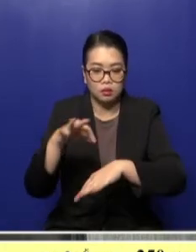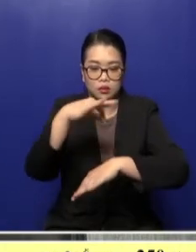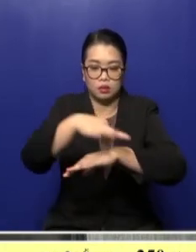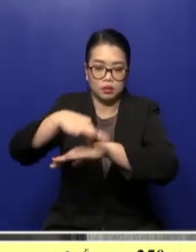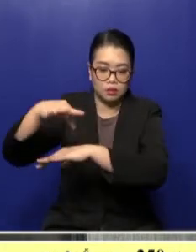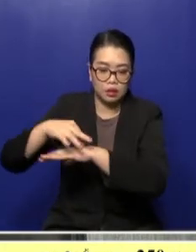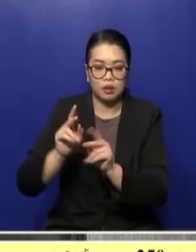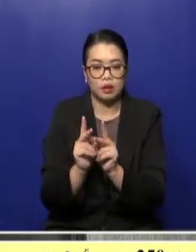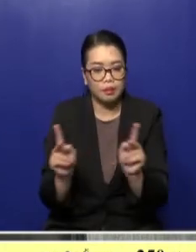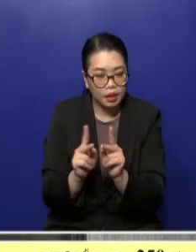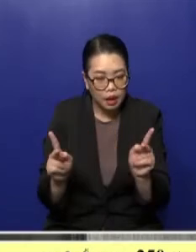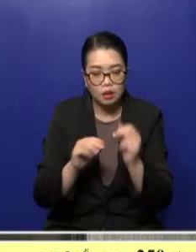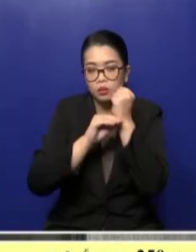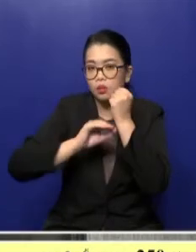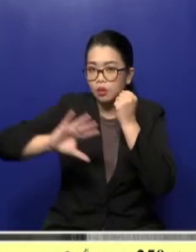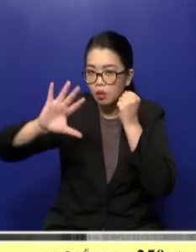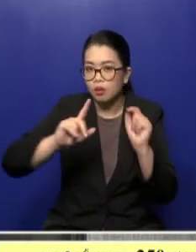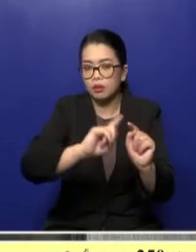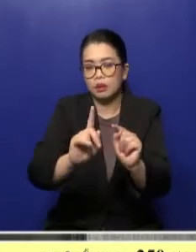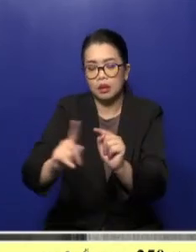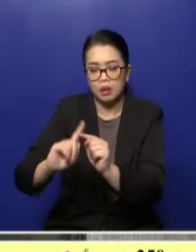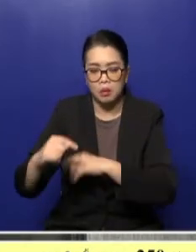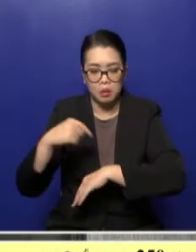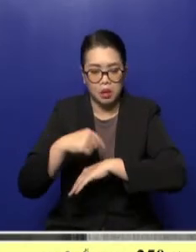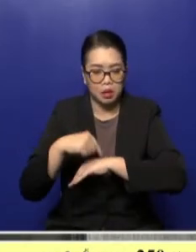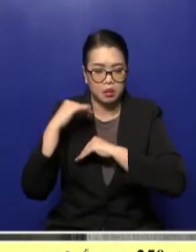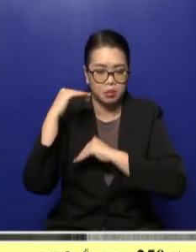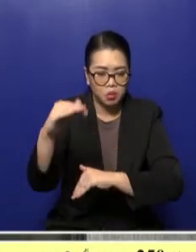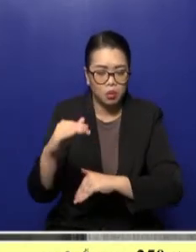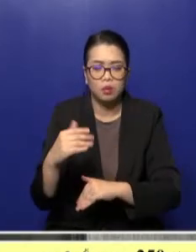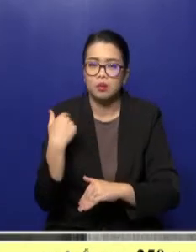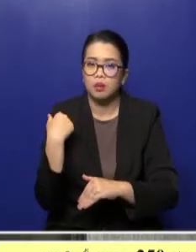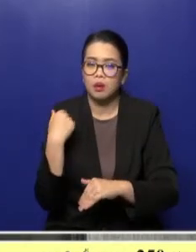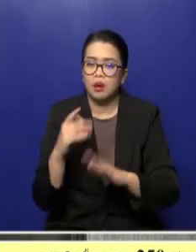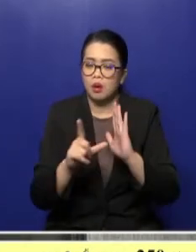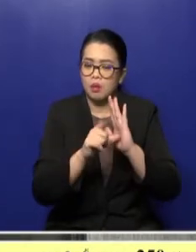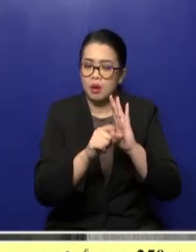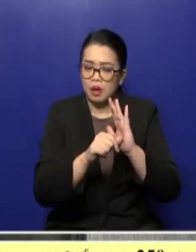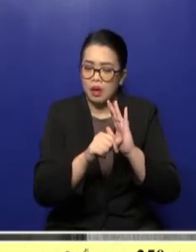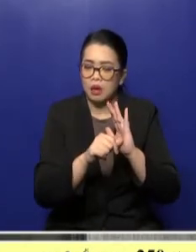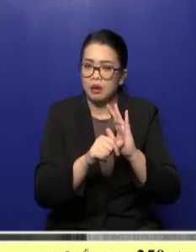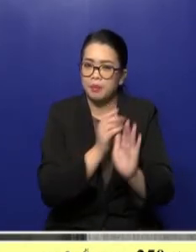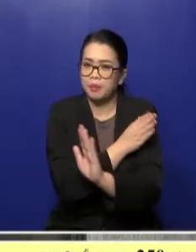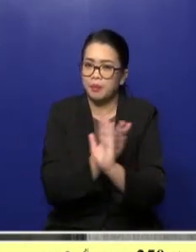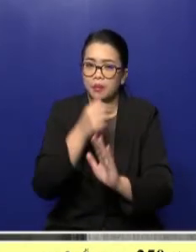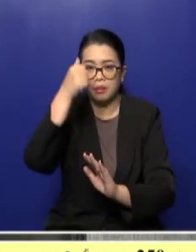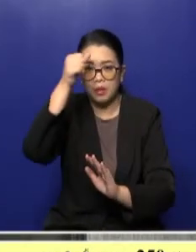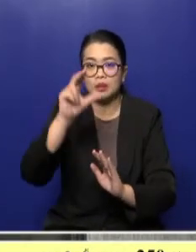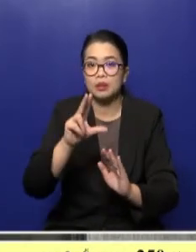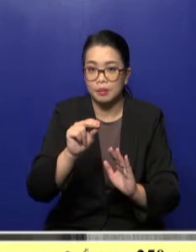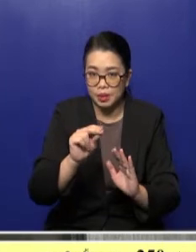แล้วยังมีระยะเวลาในการที่จะกำหนดระยะเวลาอยู่กับเลขาวุฒิฟา 3ทุกวัน